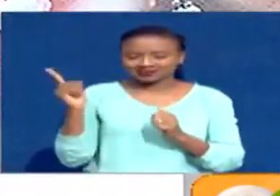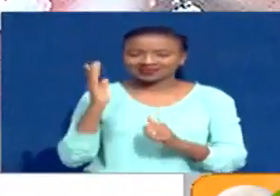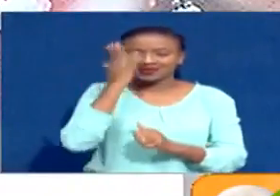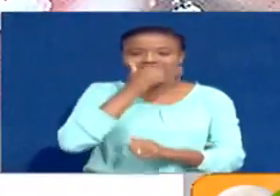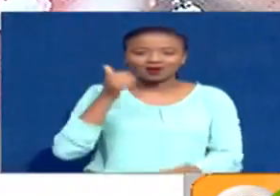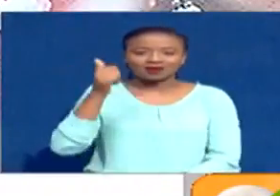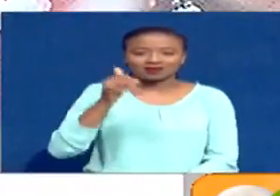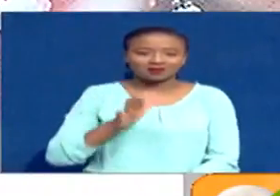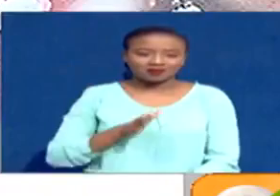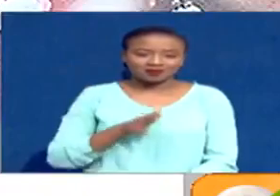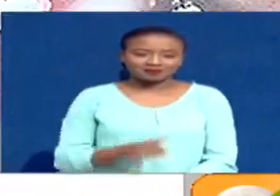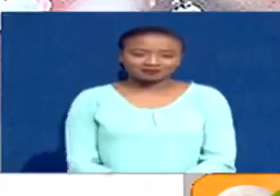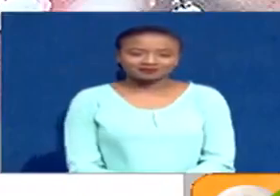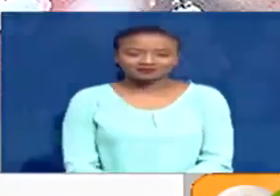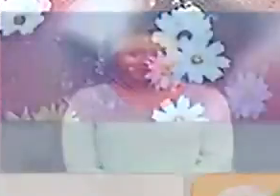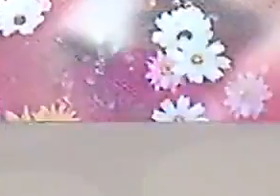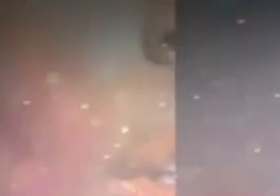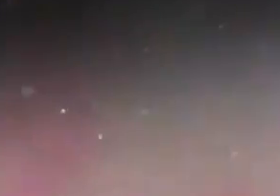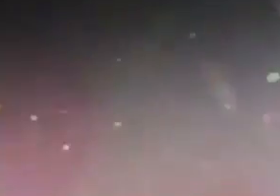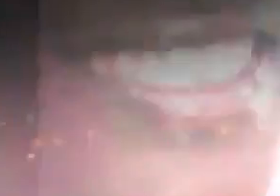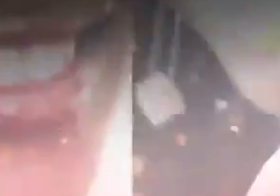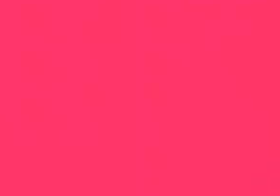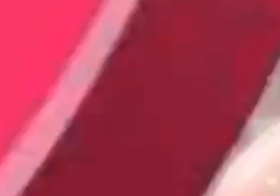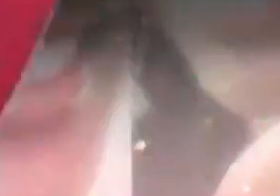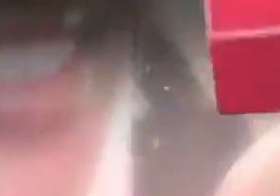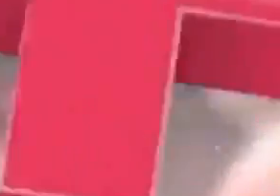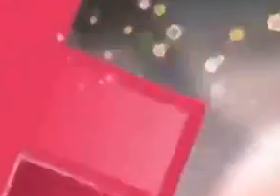anatupambia makala yetu ya mwanamke bomba hii leo.